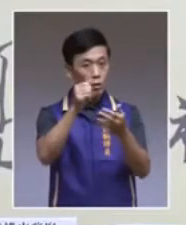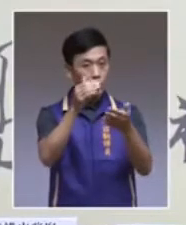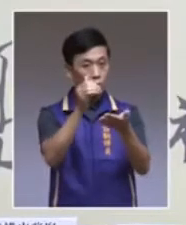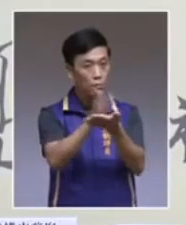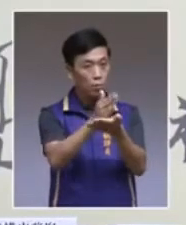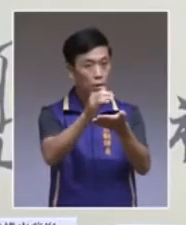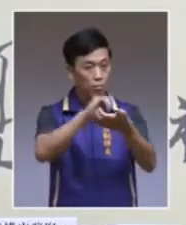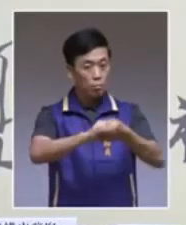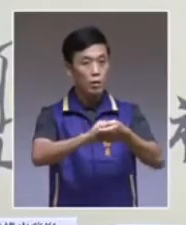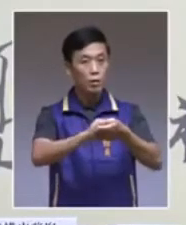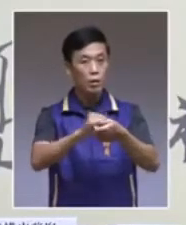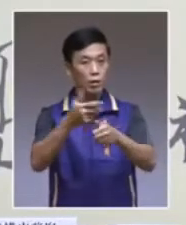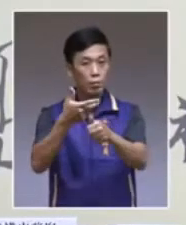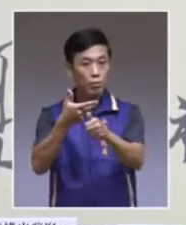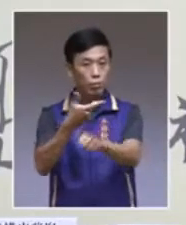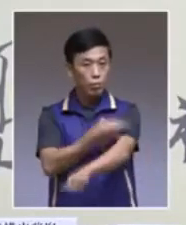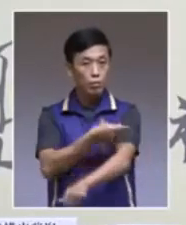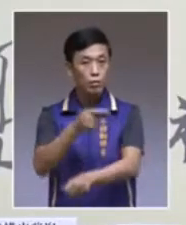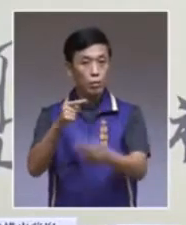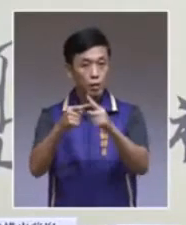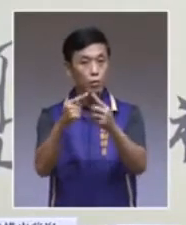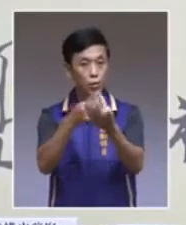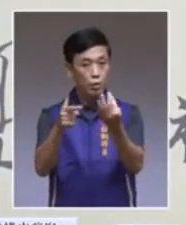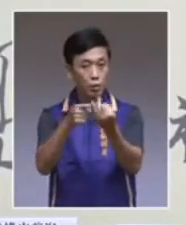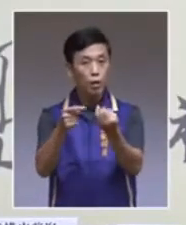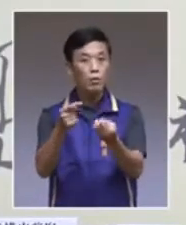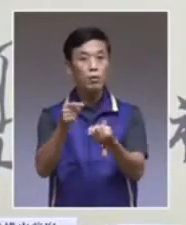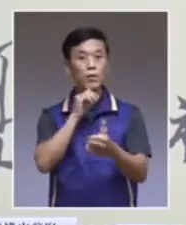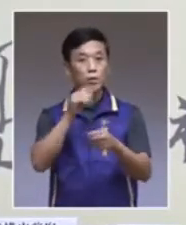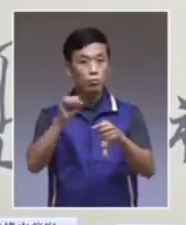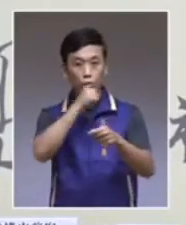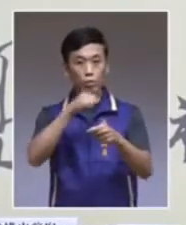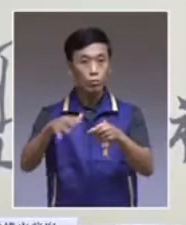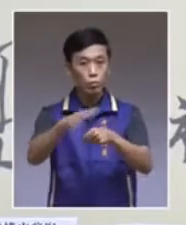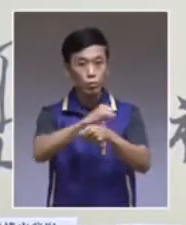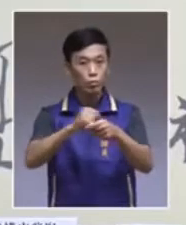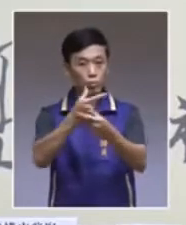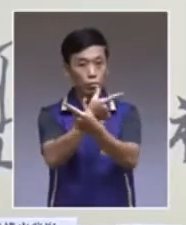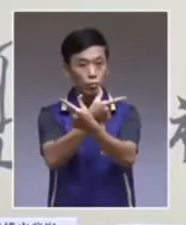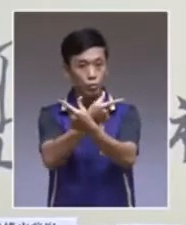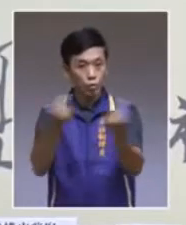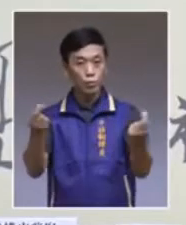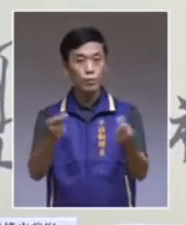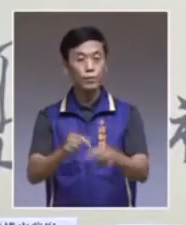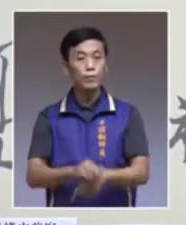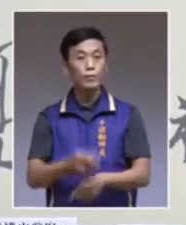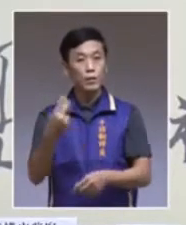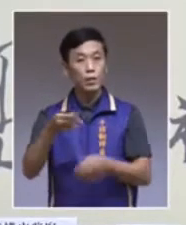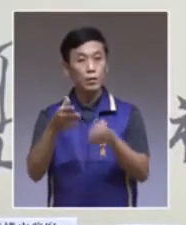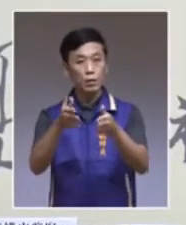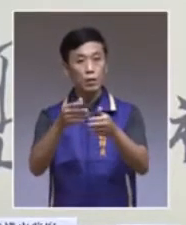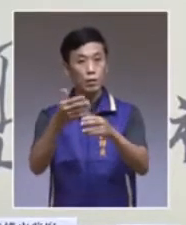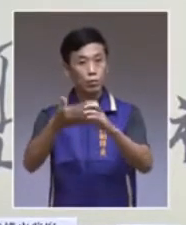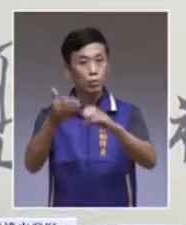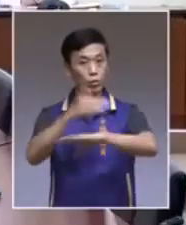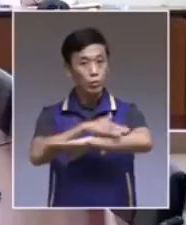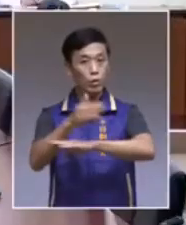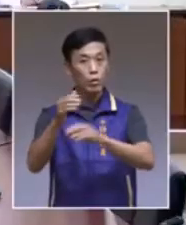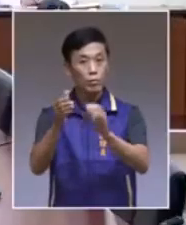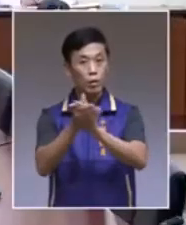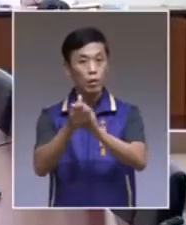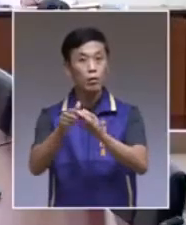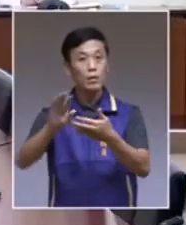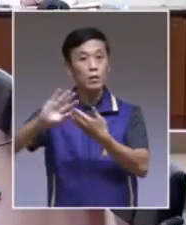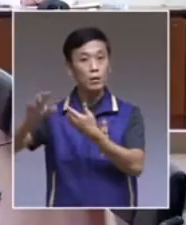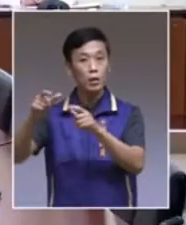打疫苗，这个是全国一致性的规定。 好，那也跟媒体朋友报告，那其他相